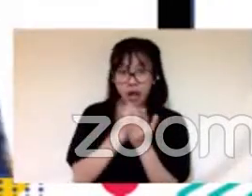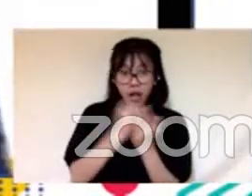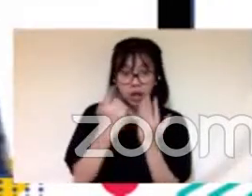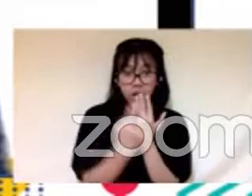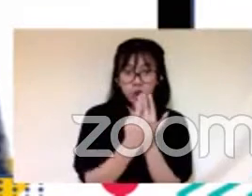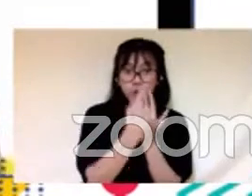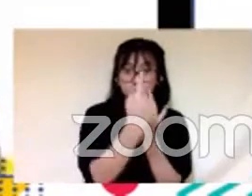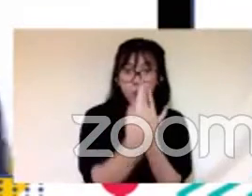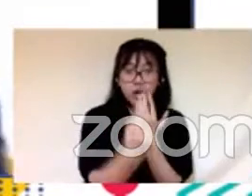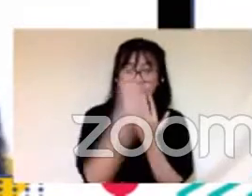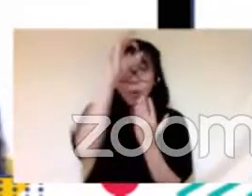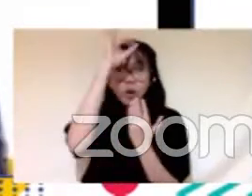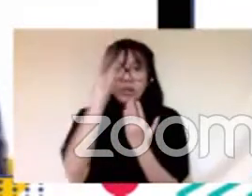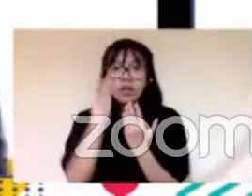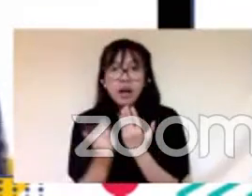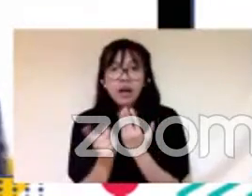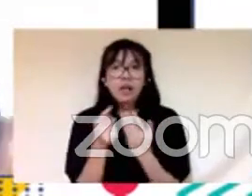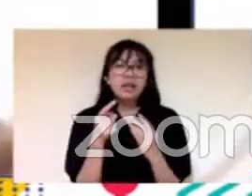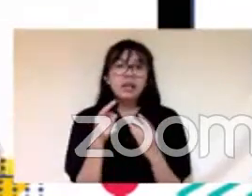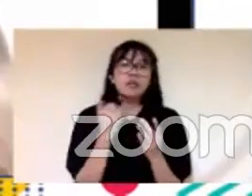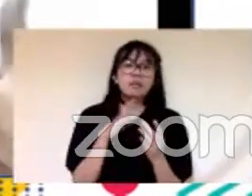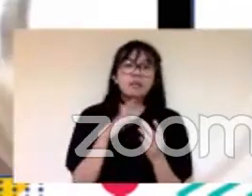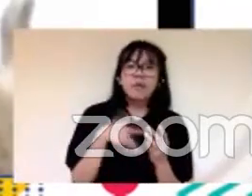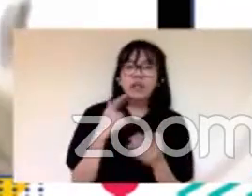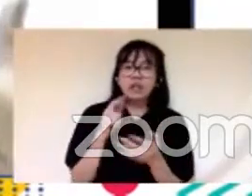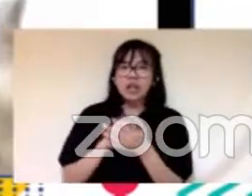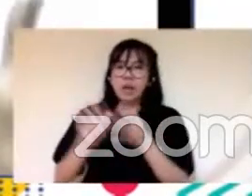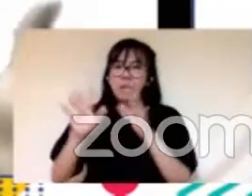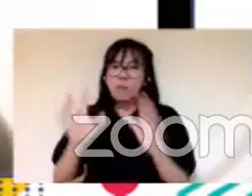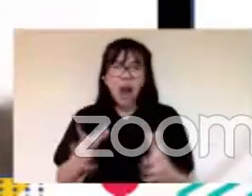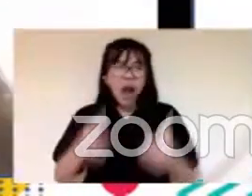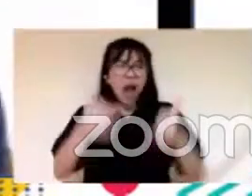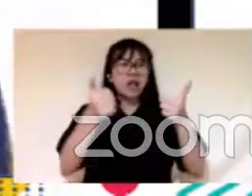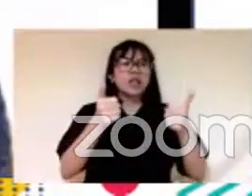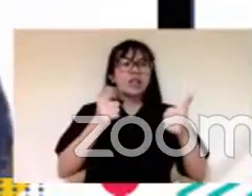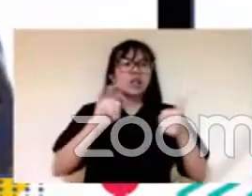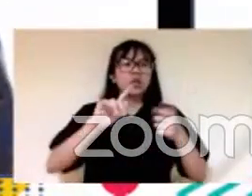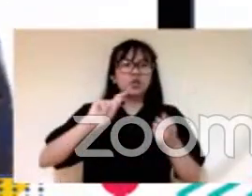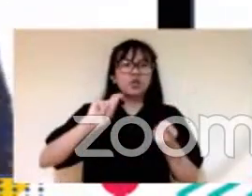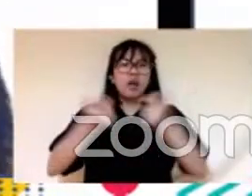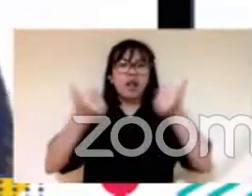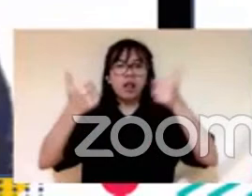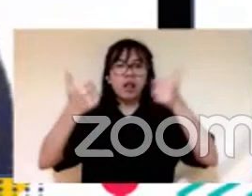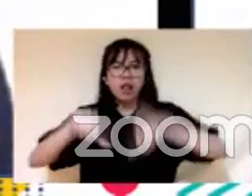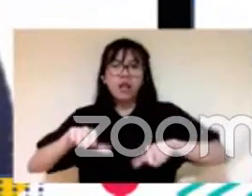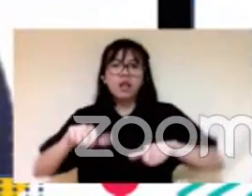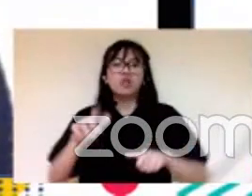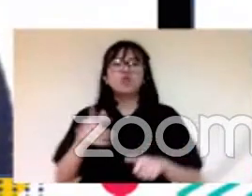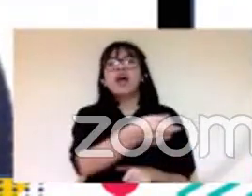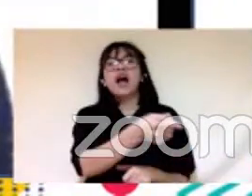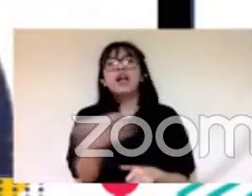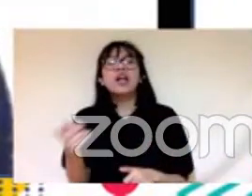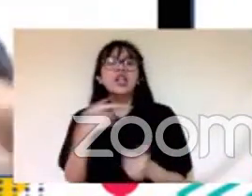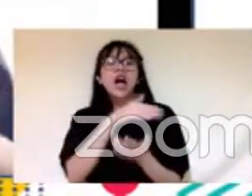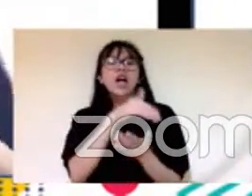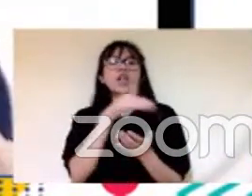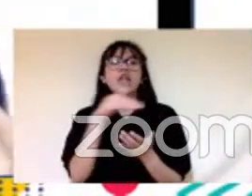merasa bahwa sudah ada pencemaran nama baik, kita juga jangan terlalu mengumbar apa data yang